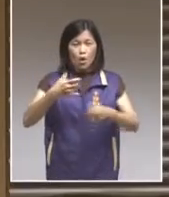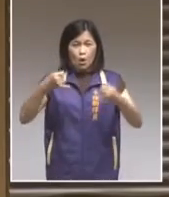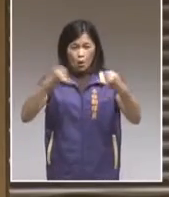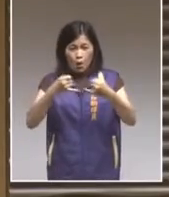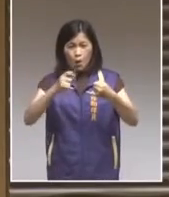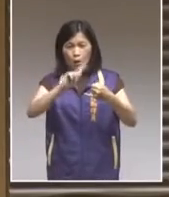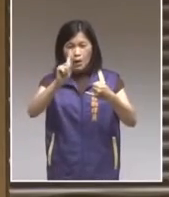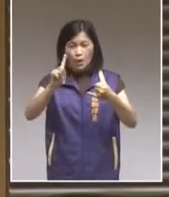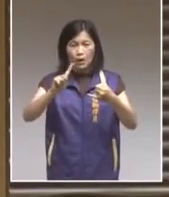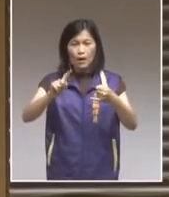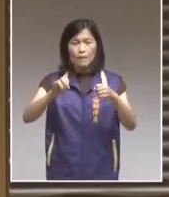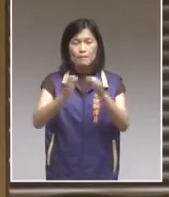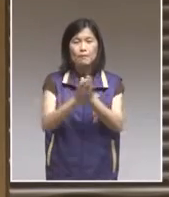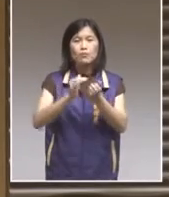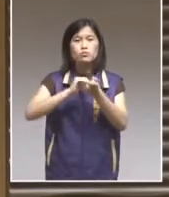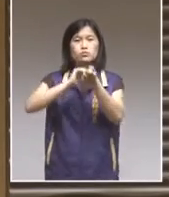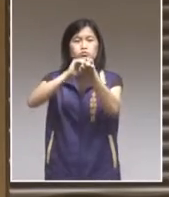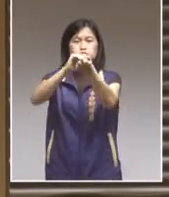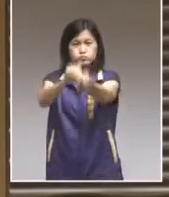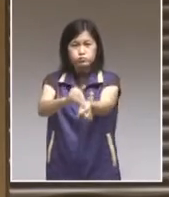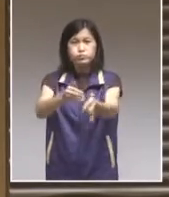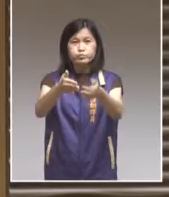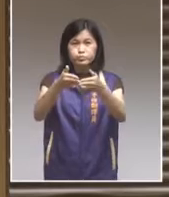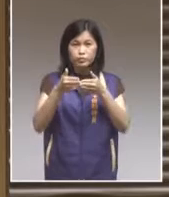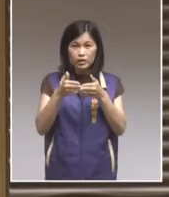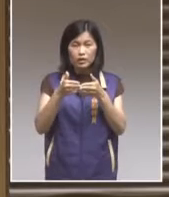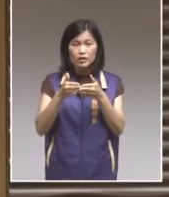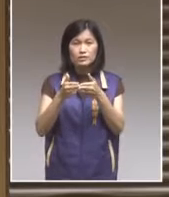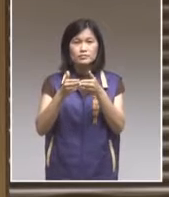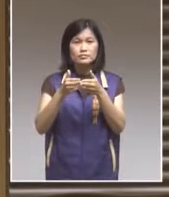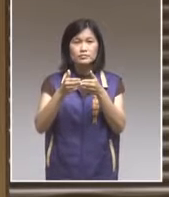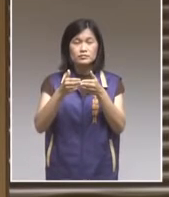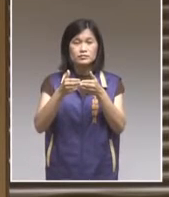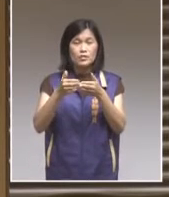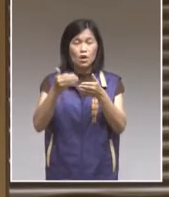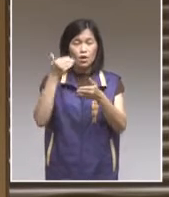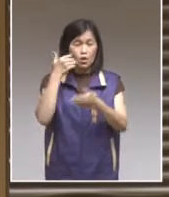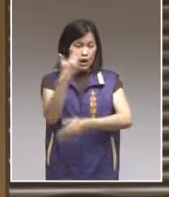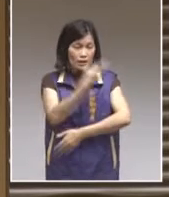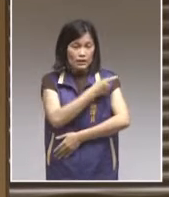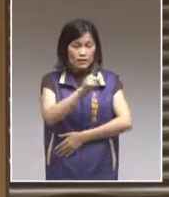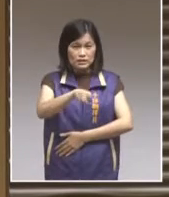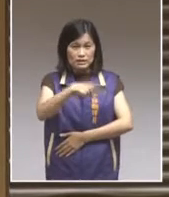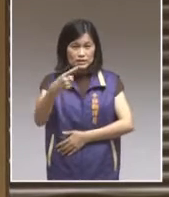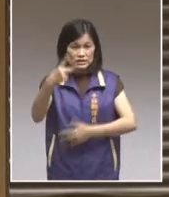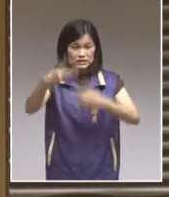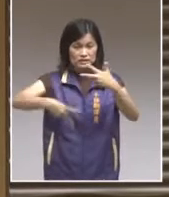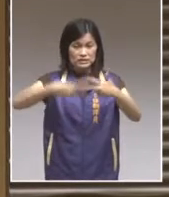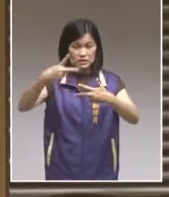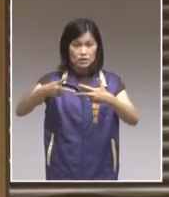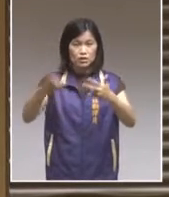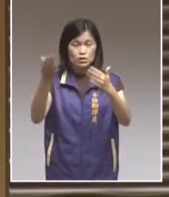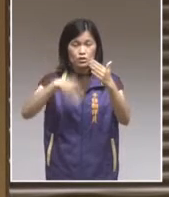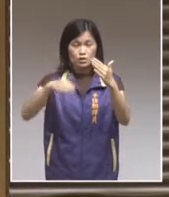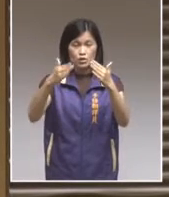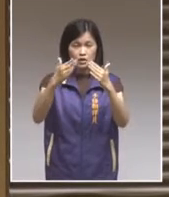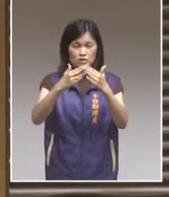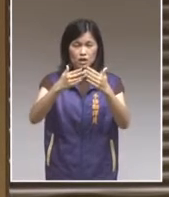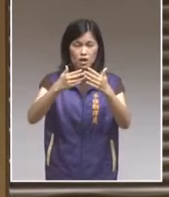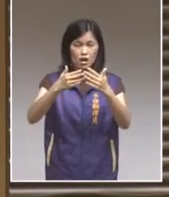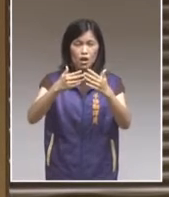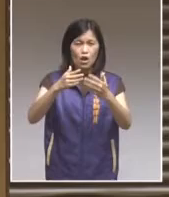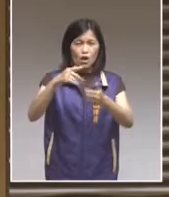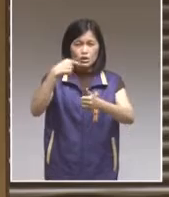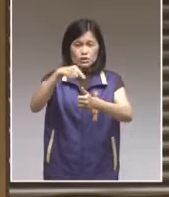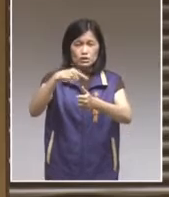要立即通报并就医。好，那我们疫苗接种后两周，学校会调整教学活动，减